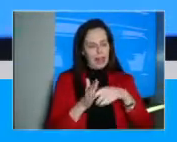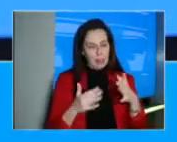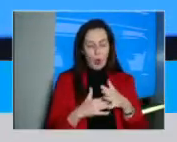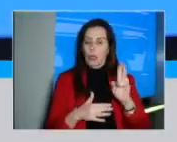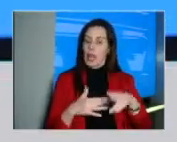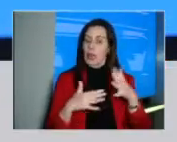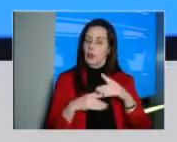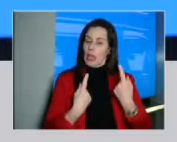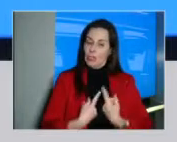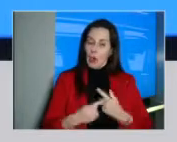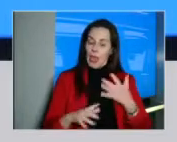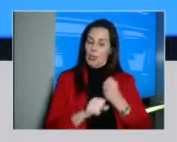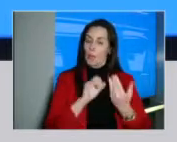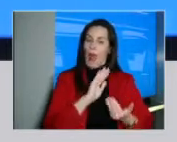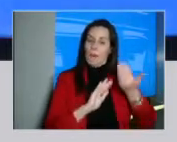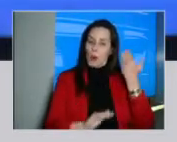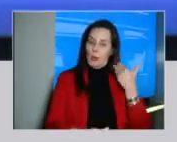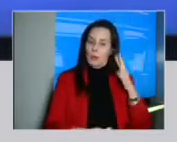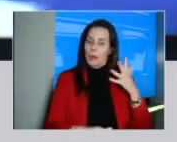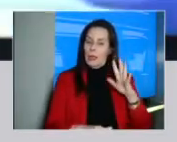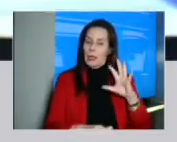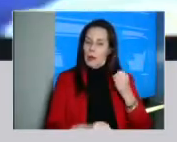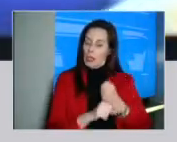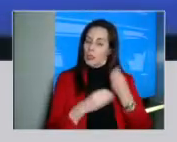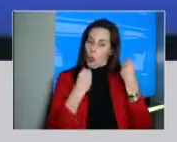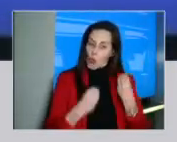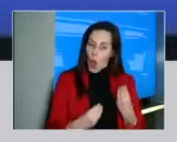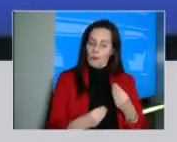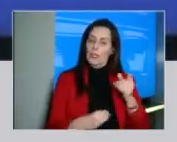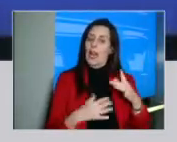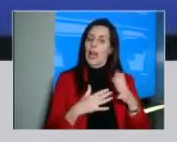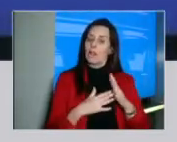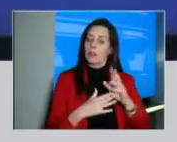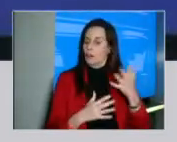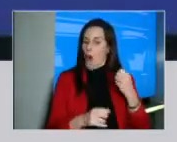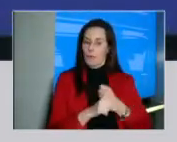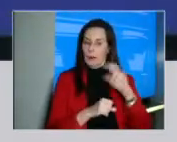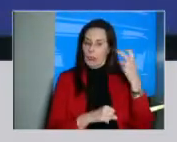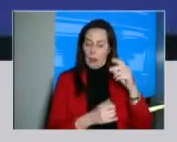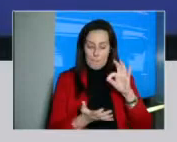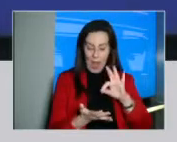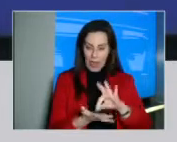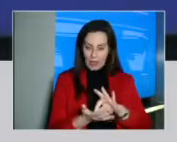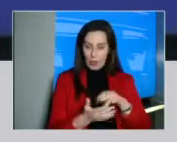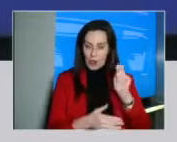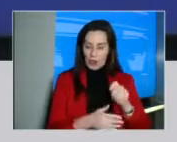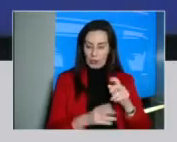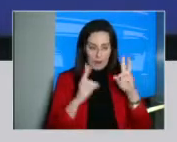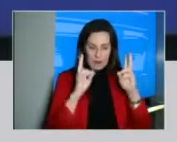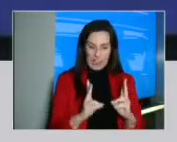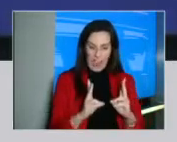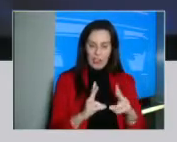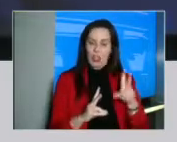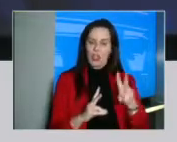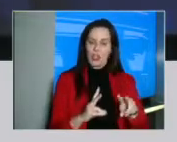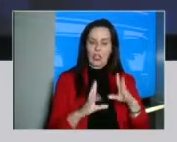צריך לבדוק את עצמנו, איך עשינו פעם קודמת, והאם עשינו את זה טוב. צריך לבדוק את גיוס העובדים. מהרגע שהכנסת מתפזרת, יש